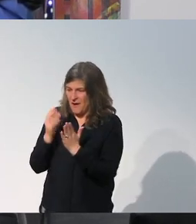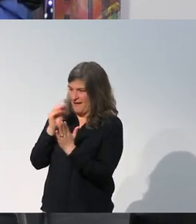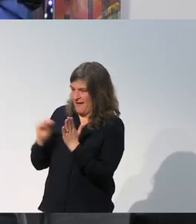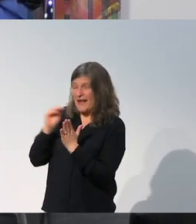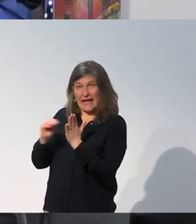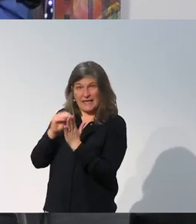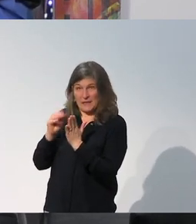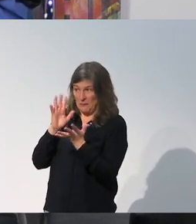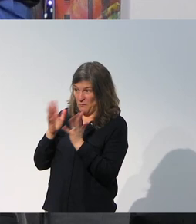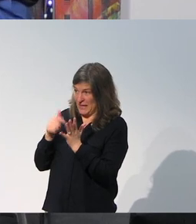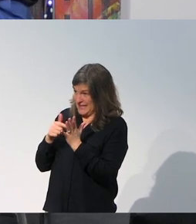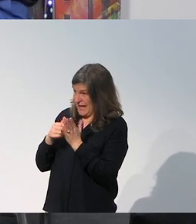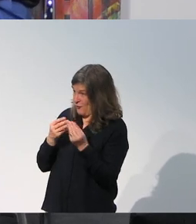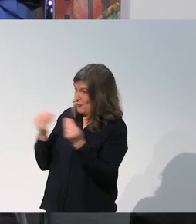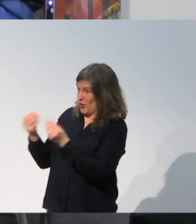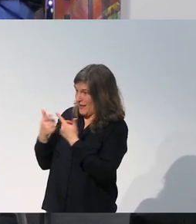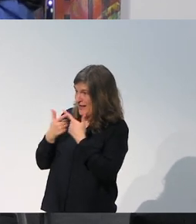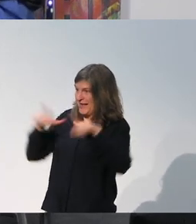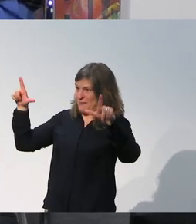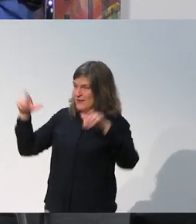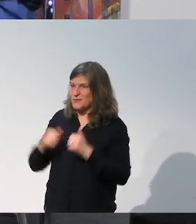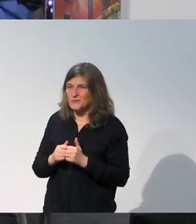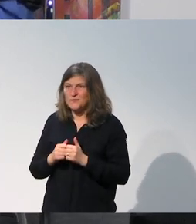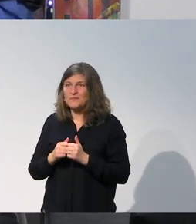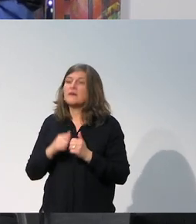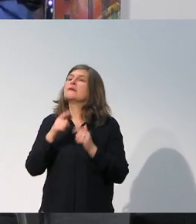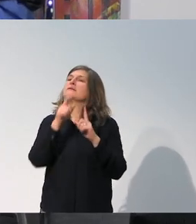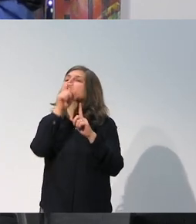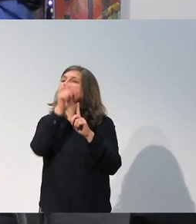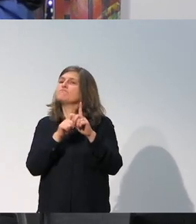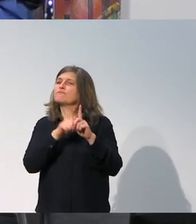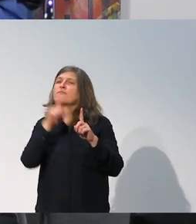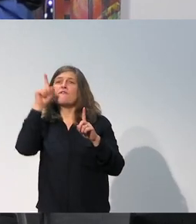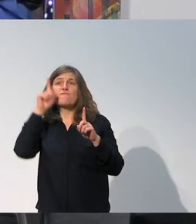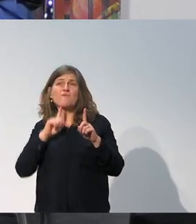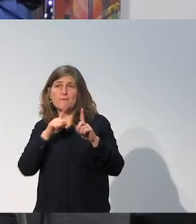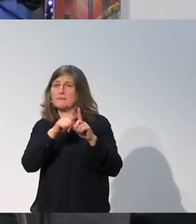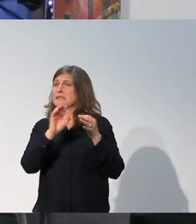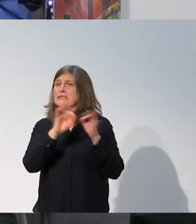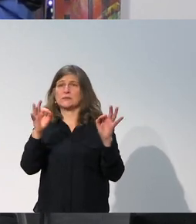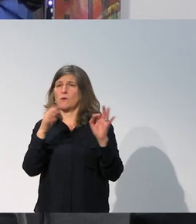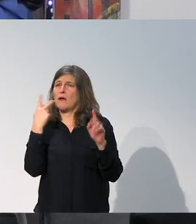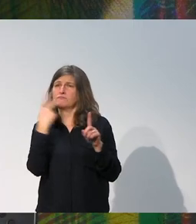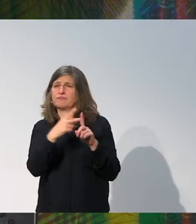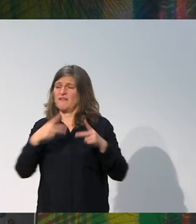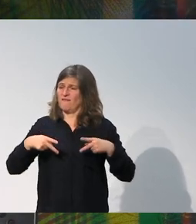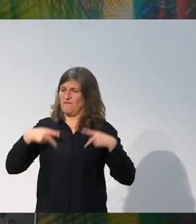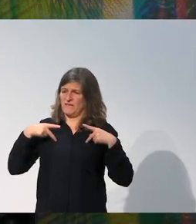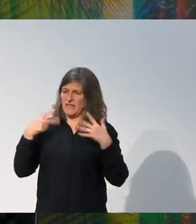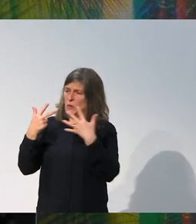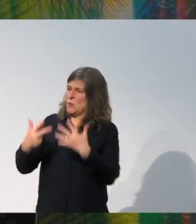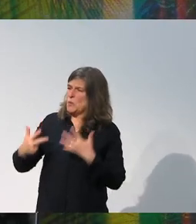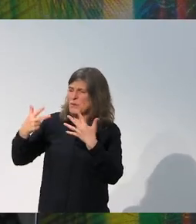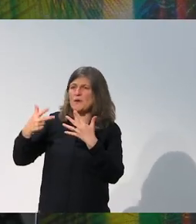soi une libération. Il est l'histoire d'une femme à la vie foutue, après 8 ans de vie avec un